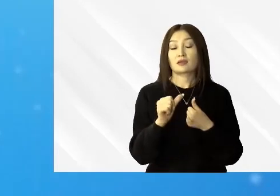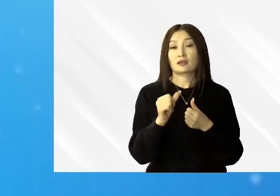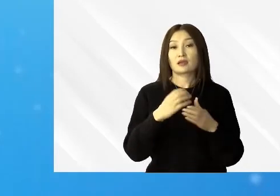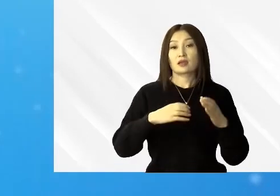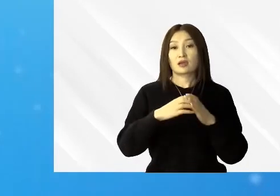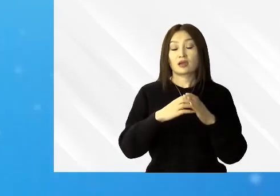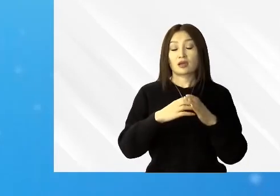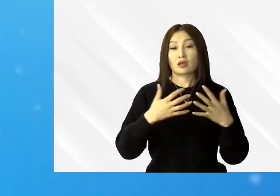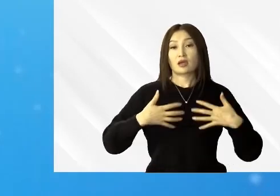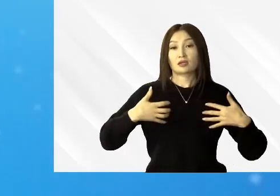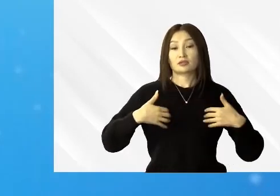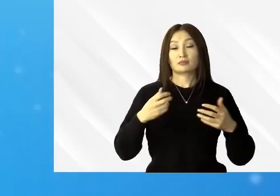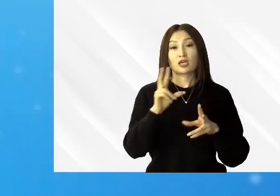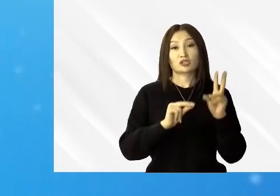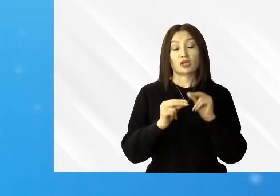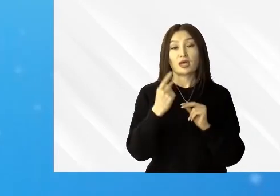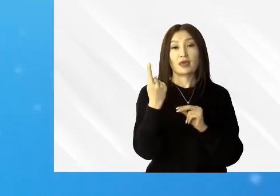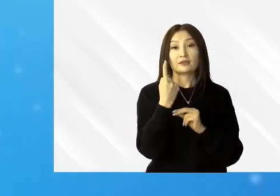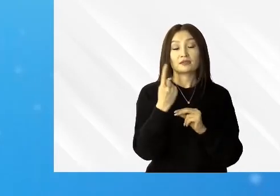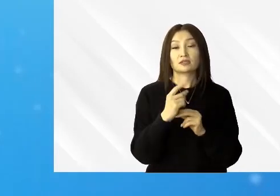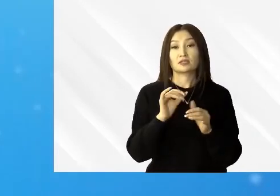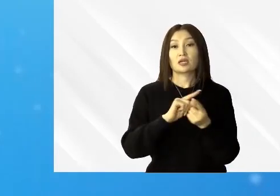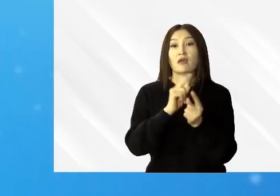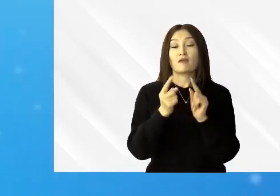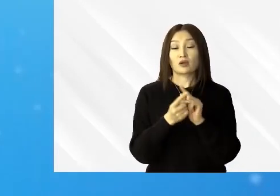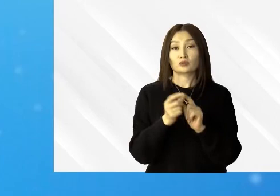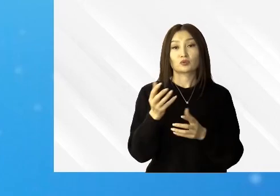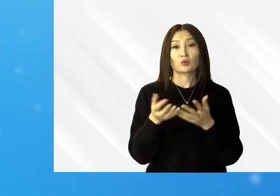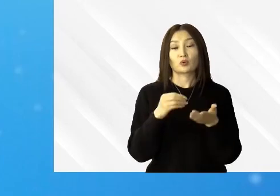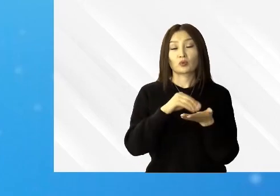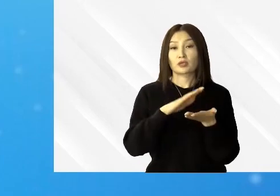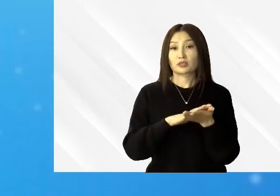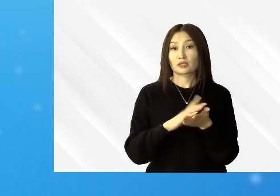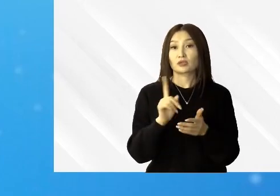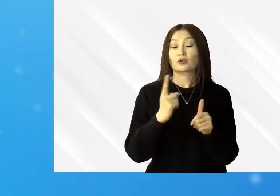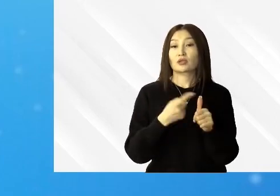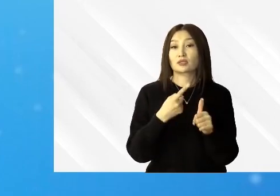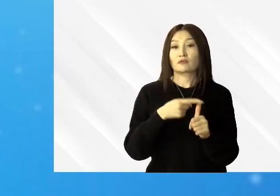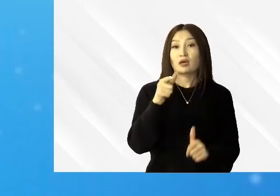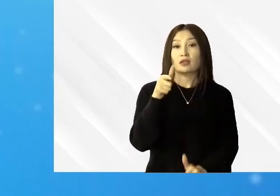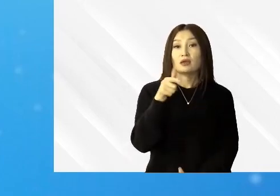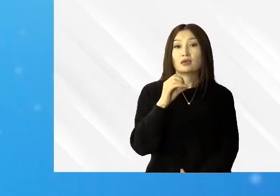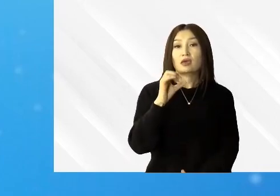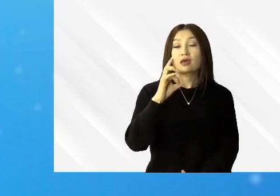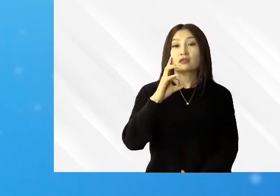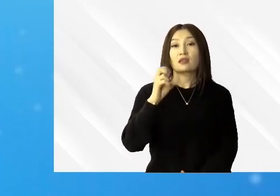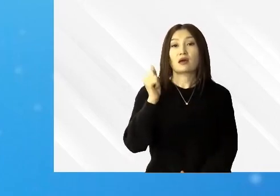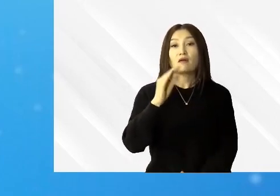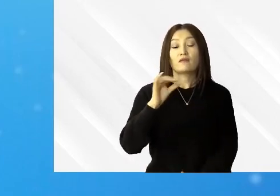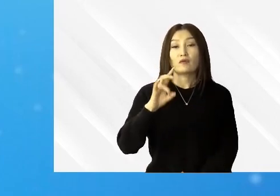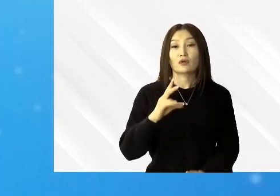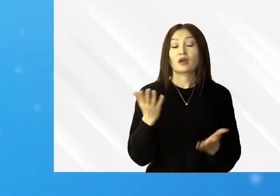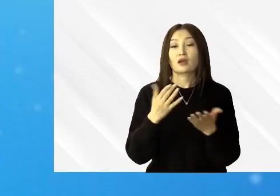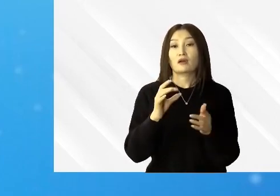организма, считают единицей эволюции, уточнили, что называют генофондом популяции и какова